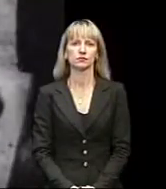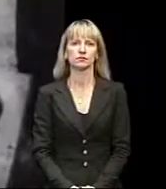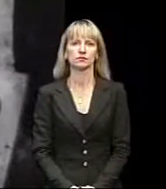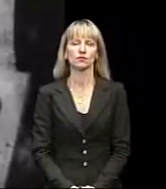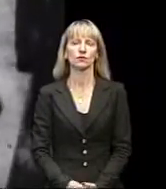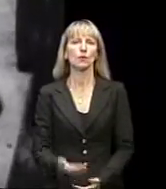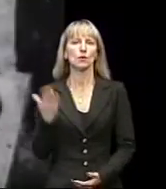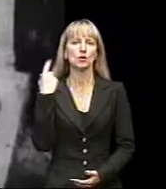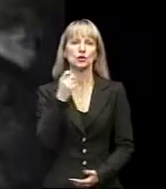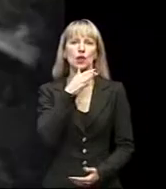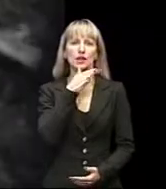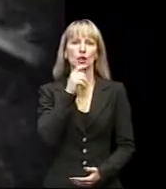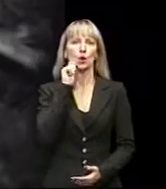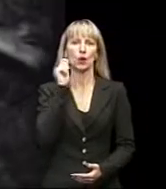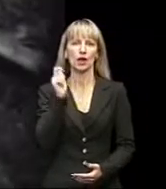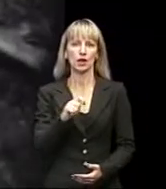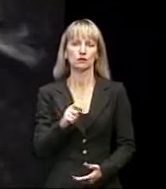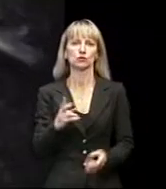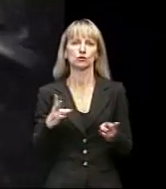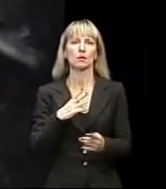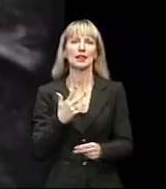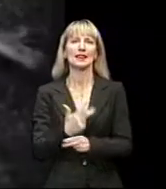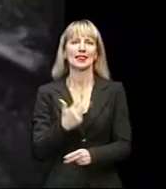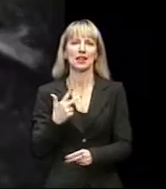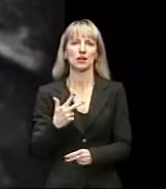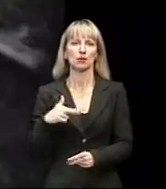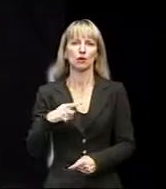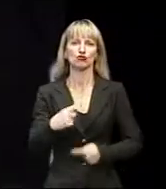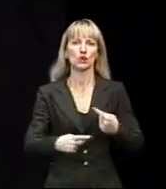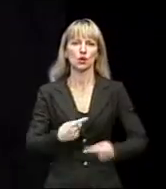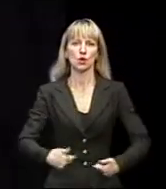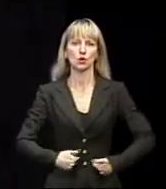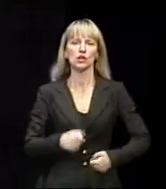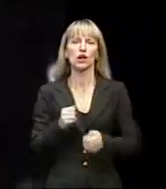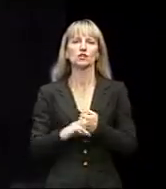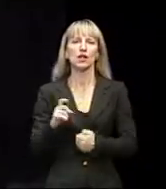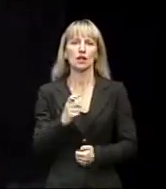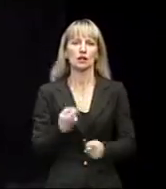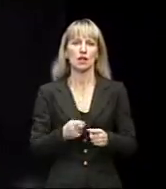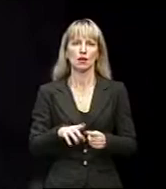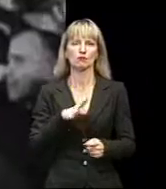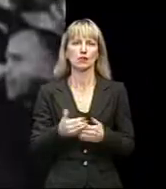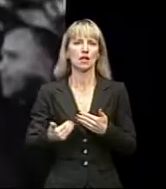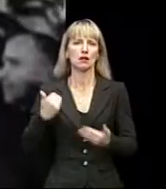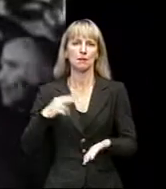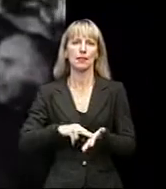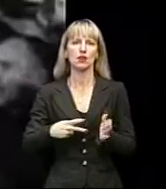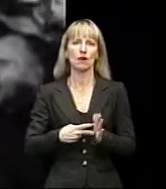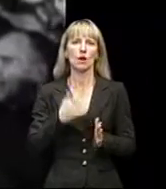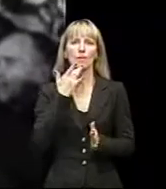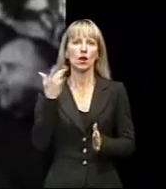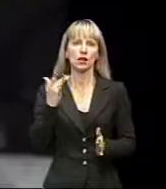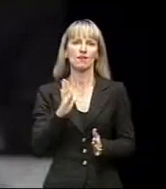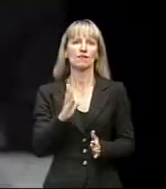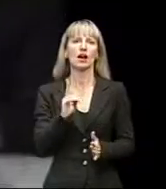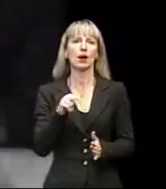У минулому столітті Україні доводилось тричі проходити через голод. Щоразу це була заздалегідь спланована політика ВКПБ